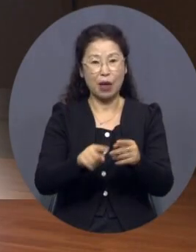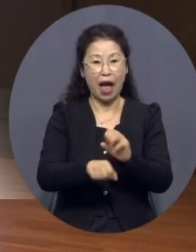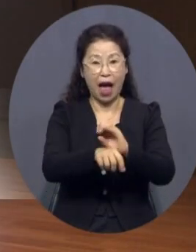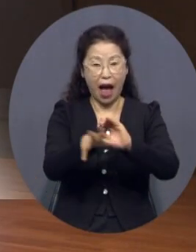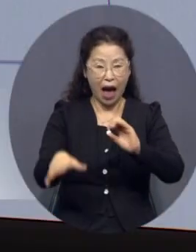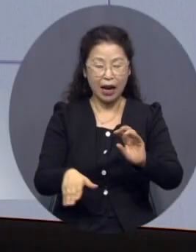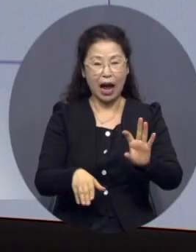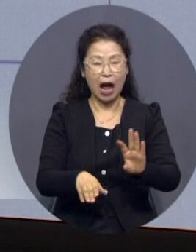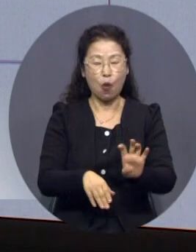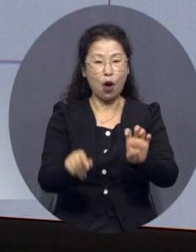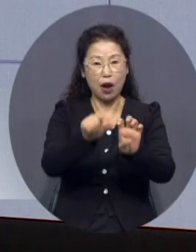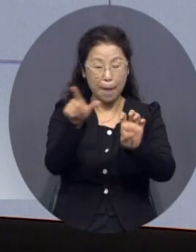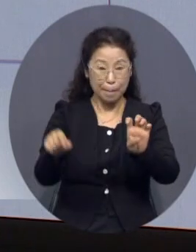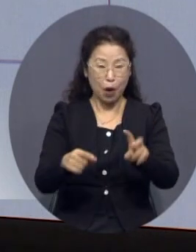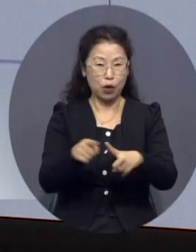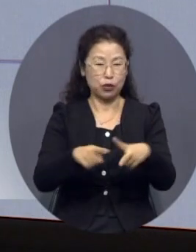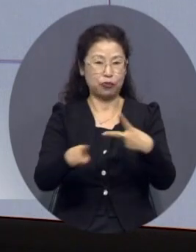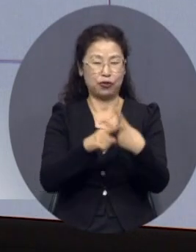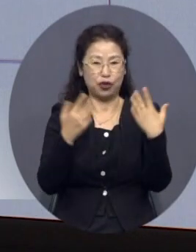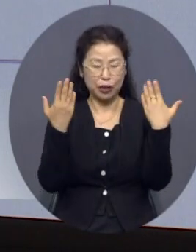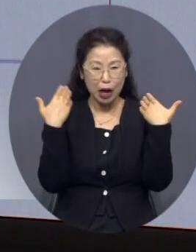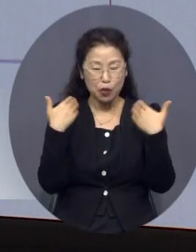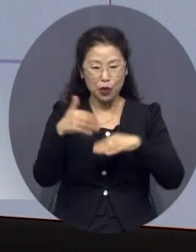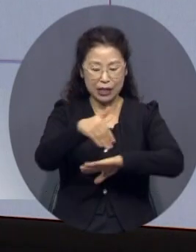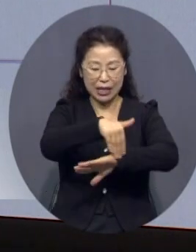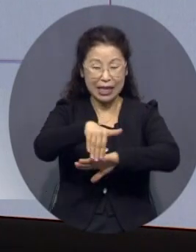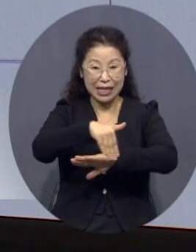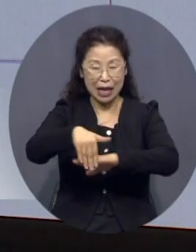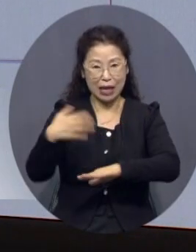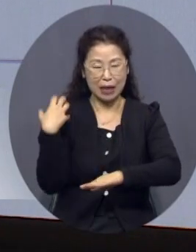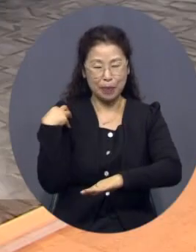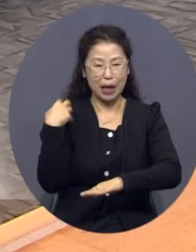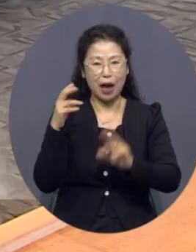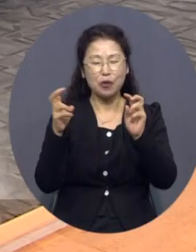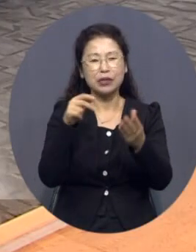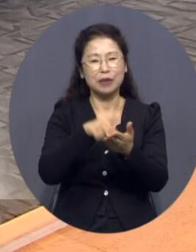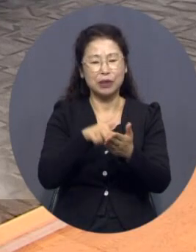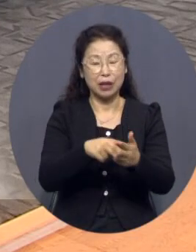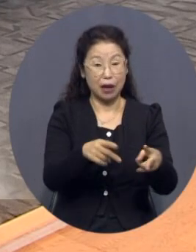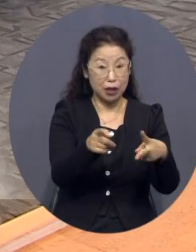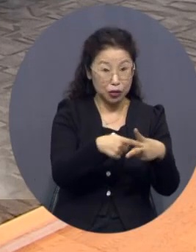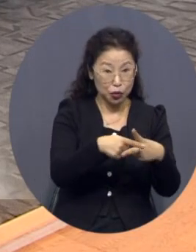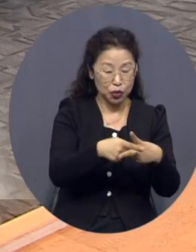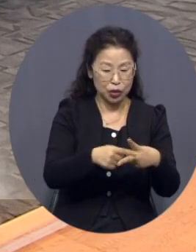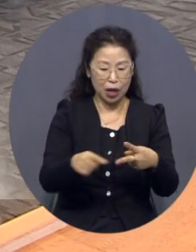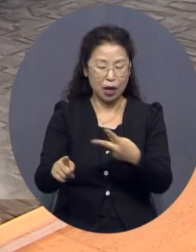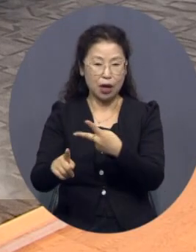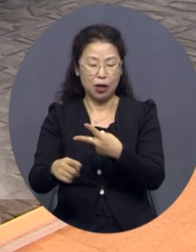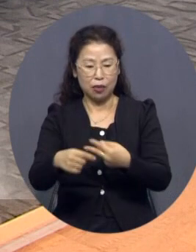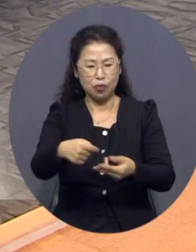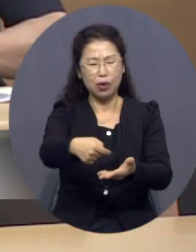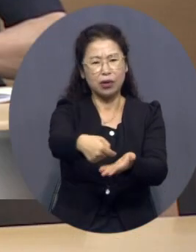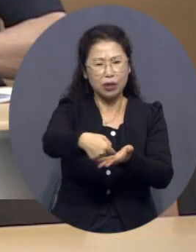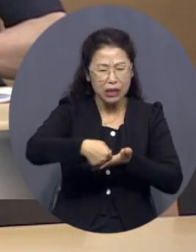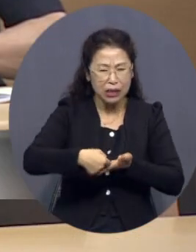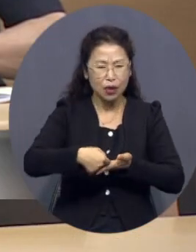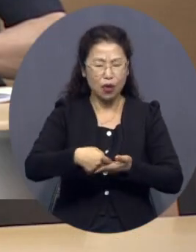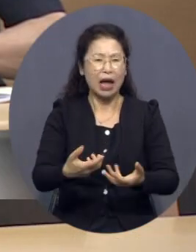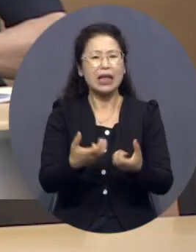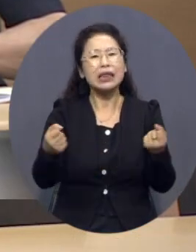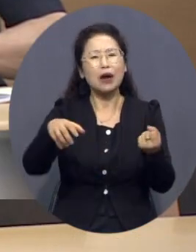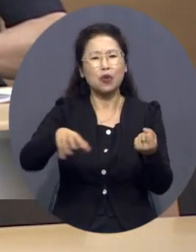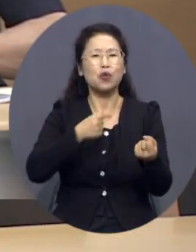초중학교 신축공사 최종 보고에서 사전기획을 맡은 다운건축은 초중학교의 사용 공간 분리를 요청하는 학부모 의견에 따라